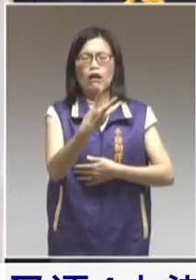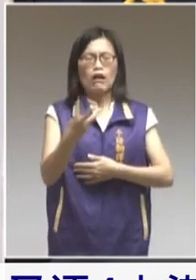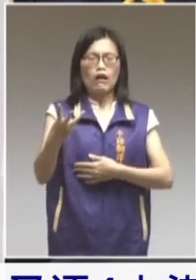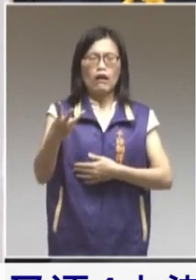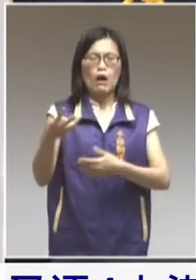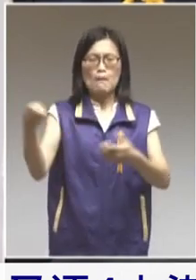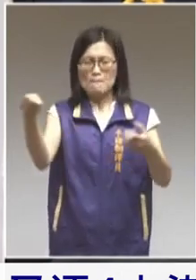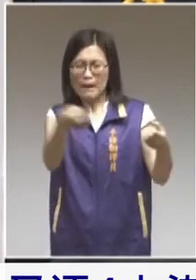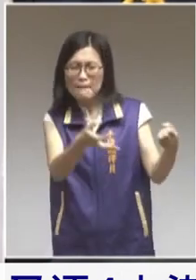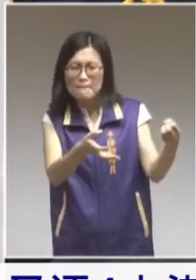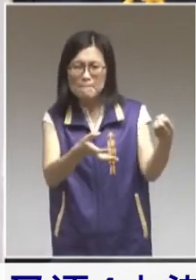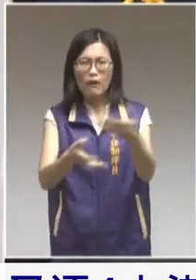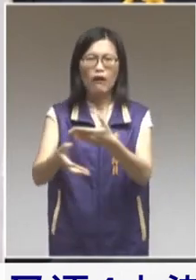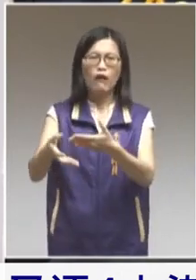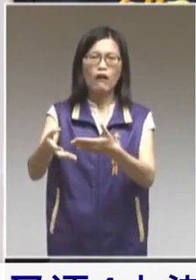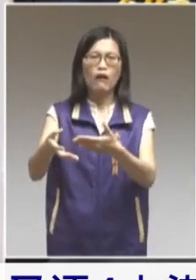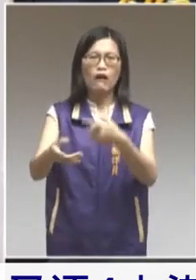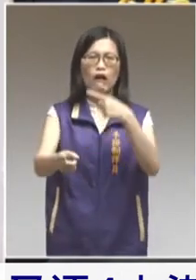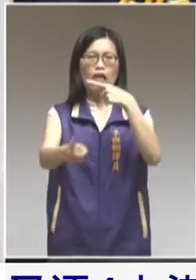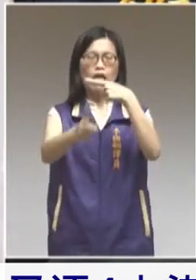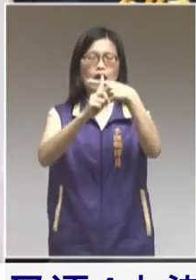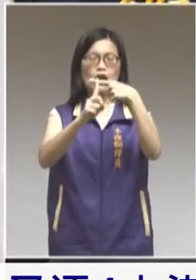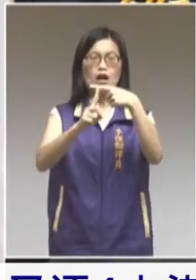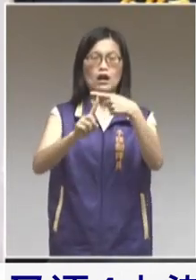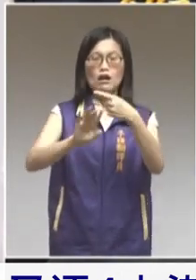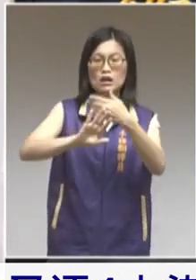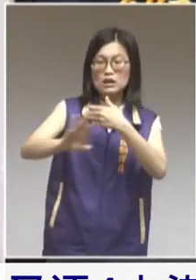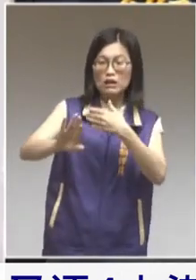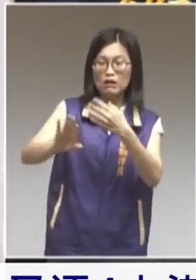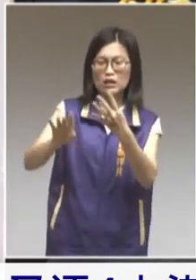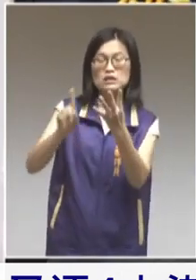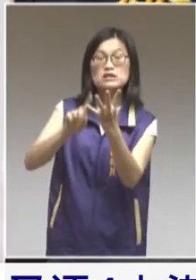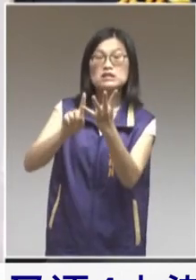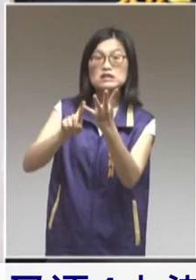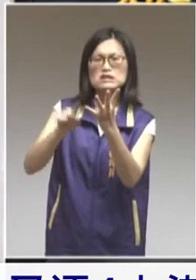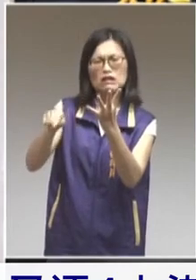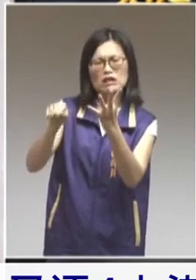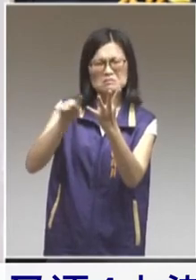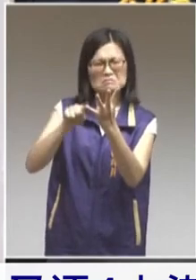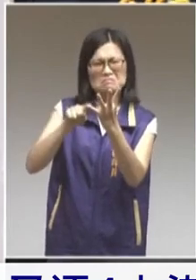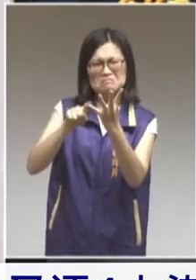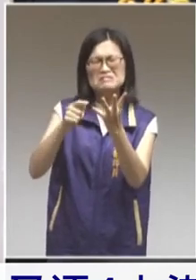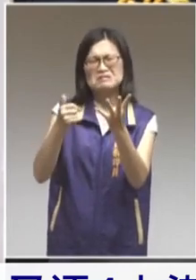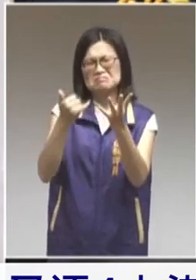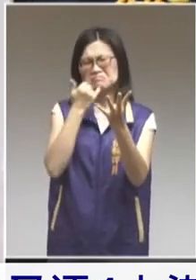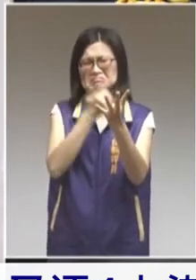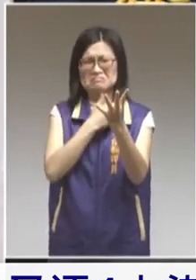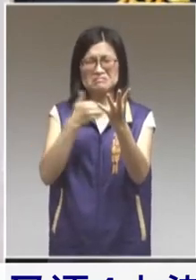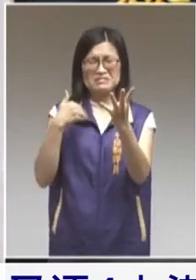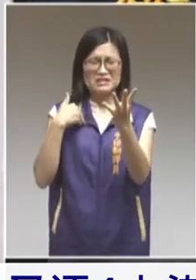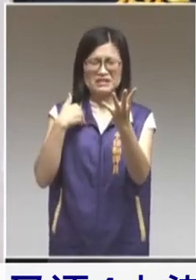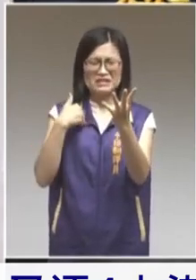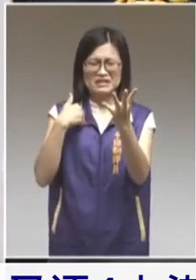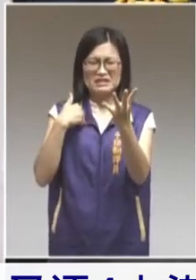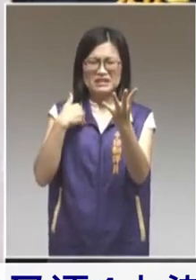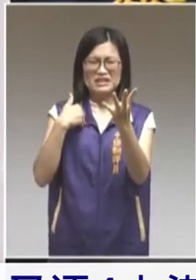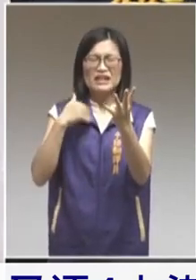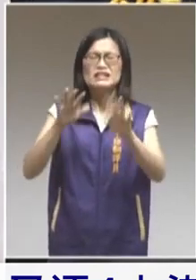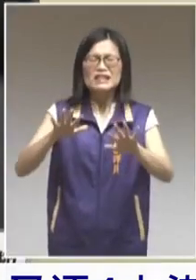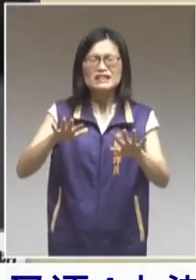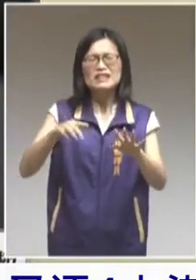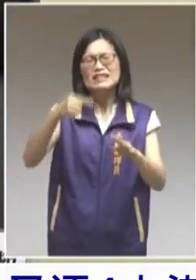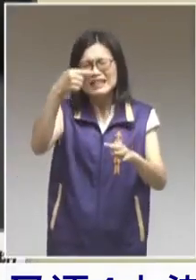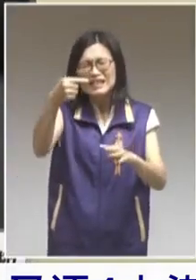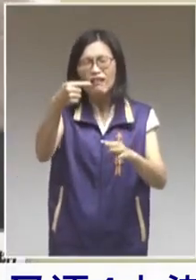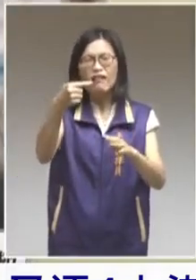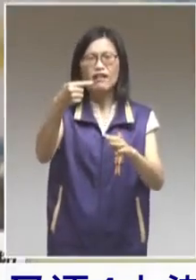而感染。那当然，在另外一位的部分，那可能机会也不小，只是说目前的检验是阴